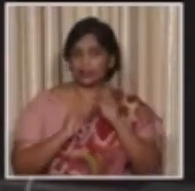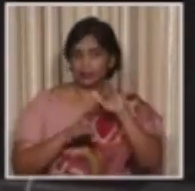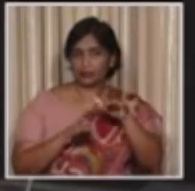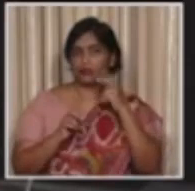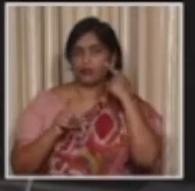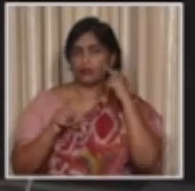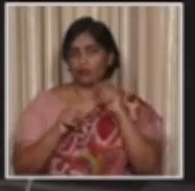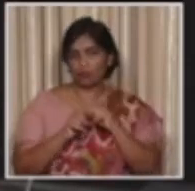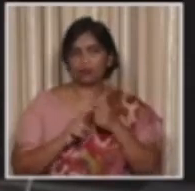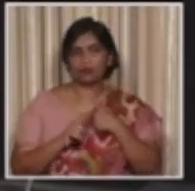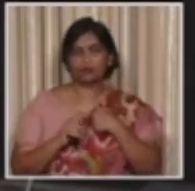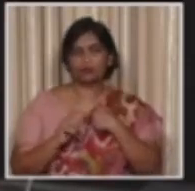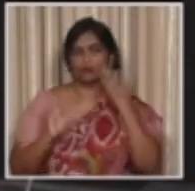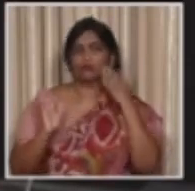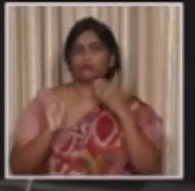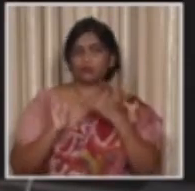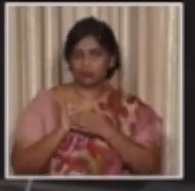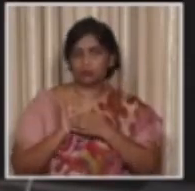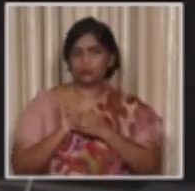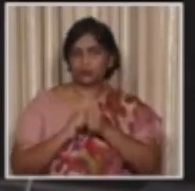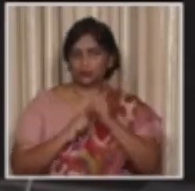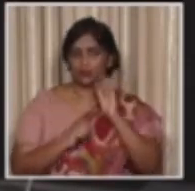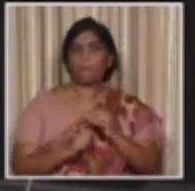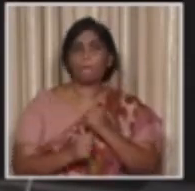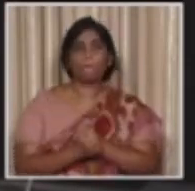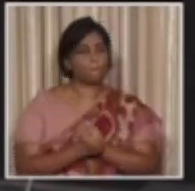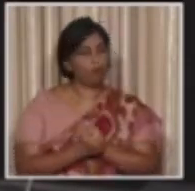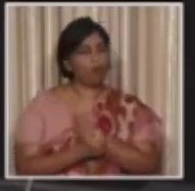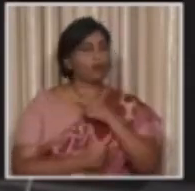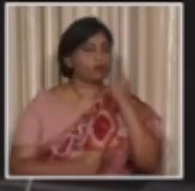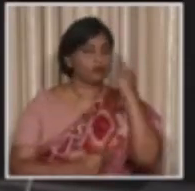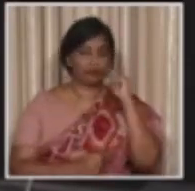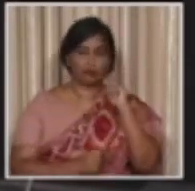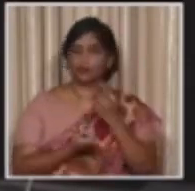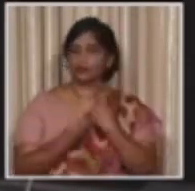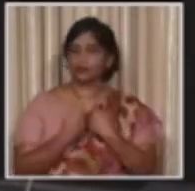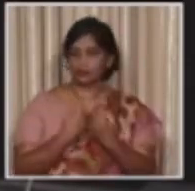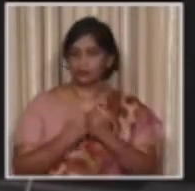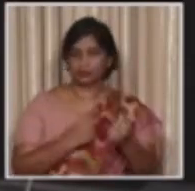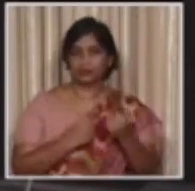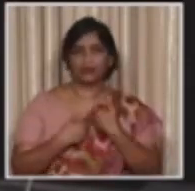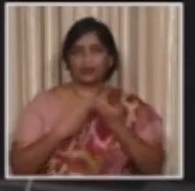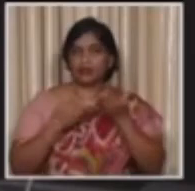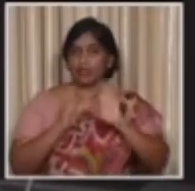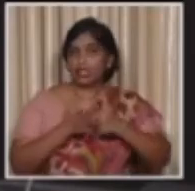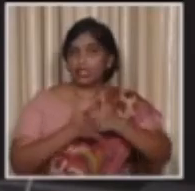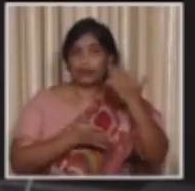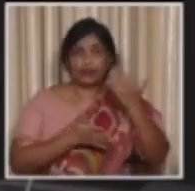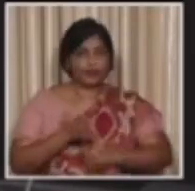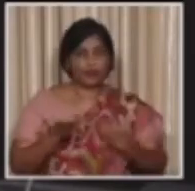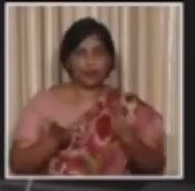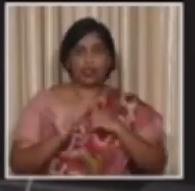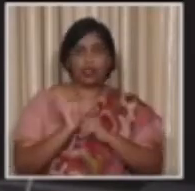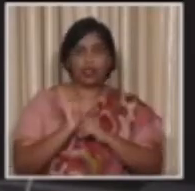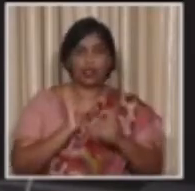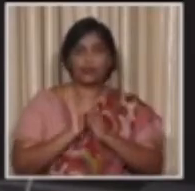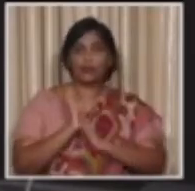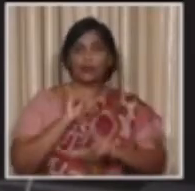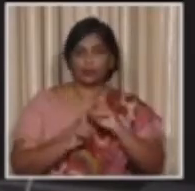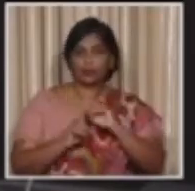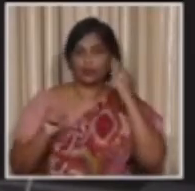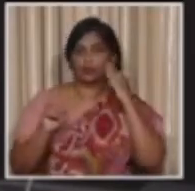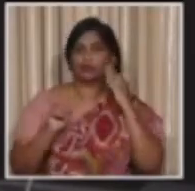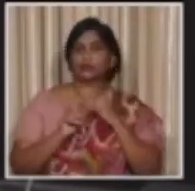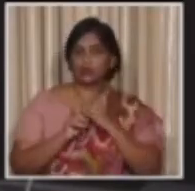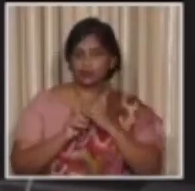කාරණාව සම්බන්ධයෙන් අපි අවධානය යොමු කරලා තියෙනවා. පොලිසිය ඒ සම්බන්ධයෙන් පරීක්ෂණ කරගෙන යනවා. අපිට අවසන් වාර්තාවක් නැහැ. හැබැයි අපි කම්කරු අමාත්‍යංශය විදිහට ඒ